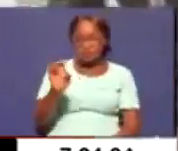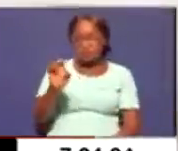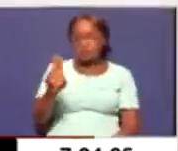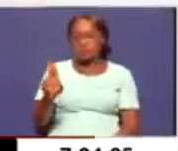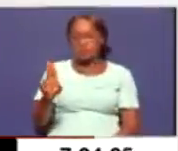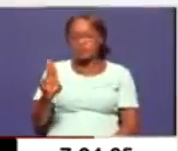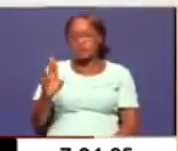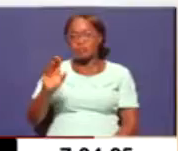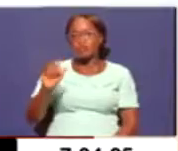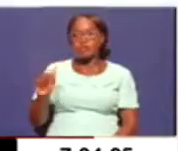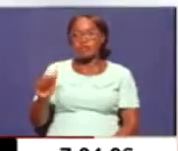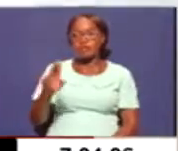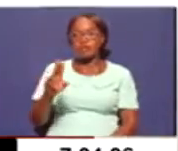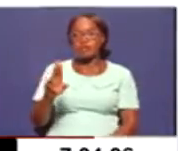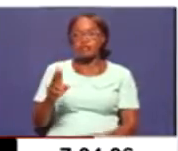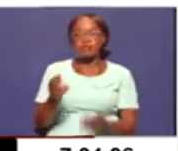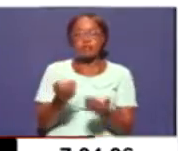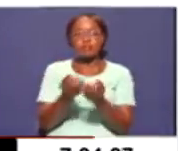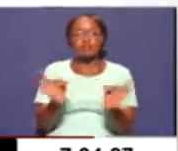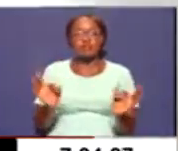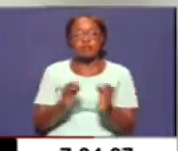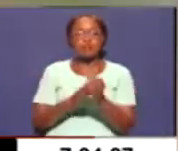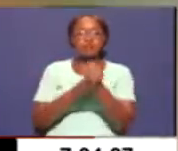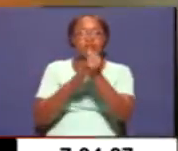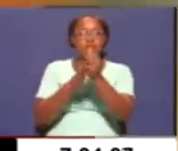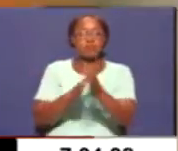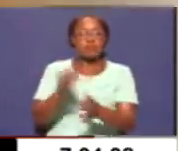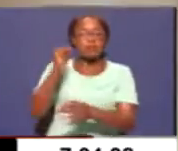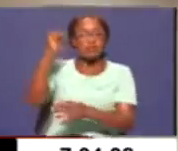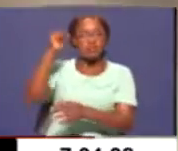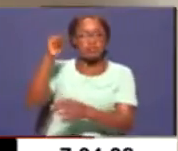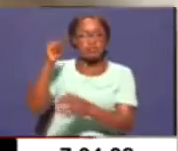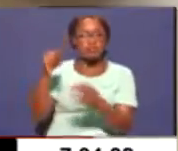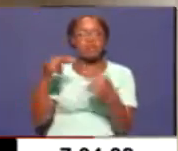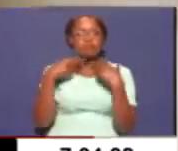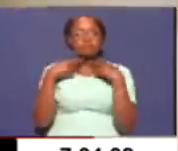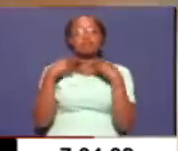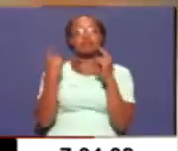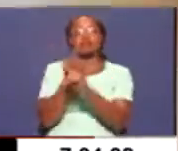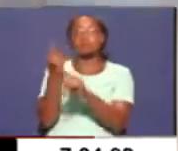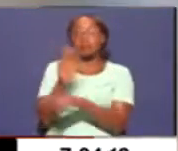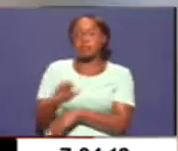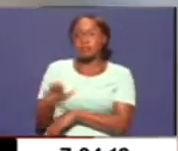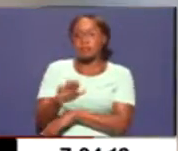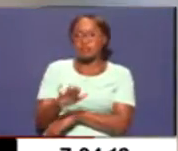kuitisha kuachiliwa kwa viongozi wa kisiasa ambao wamezuiliwa katika maeneo tofauti.